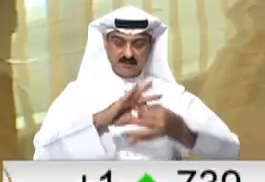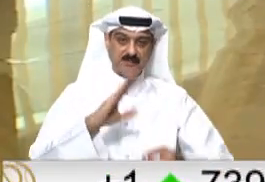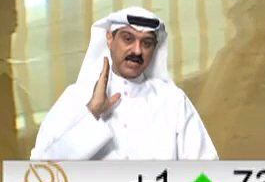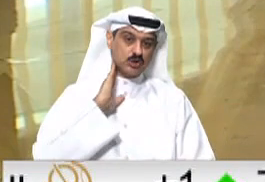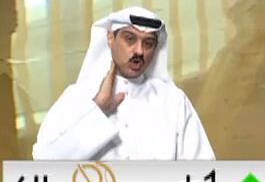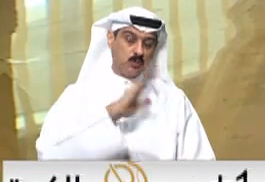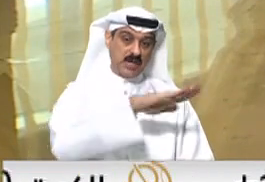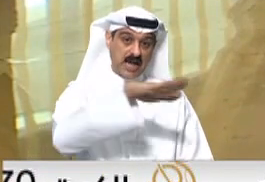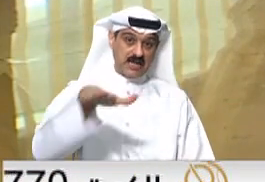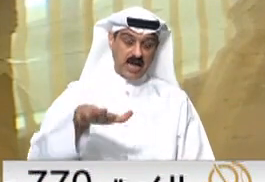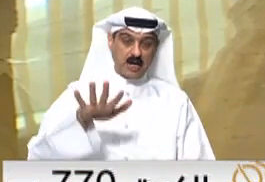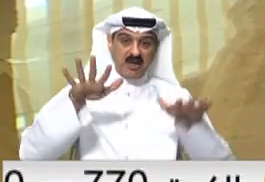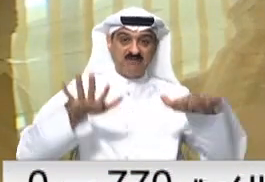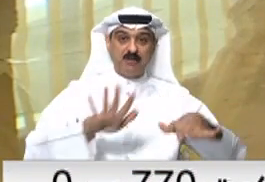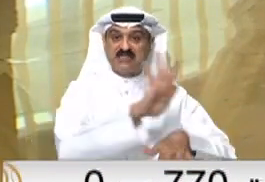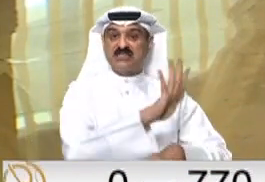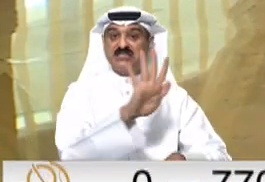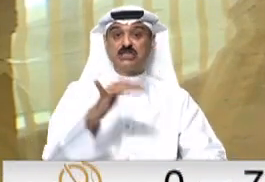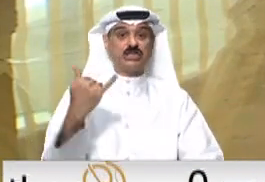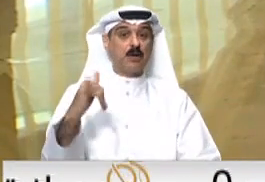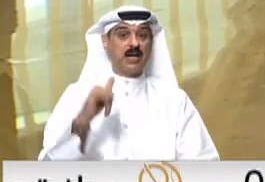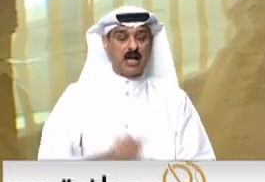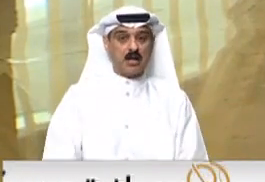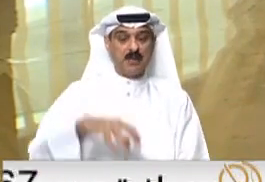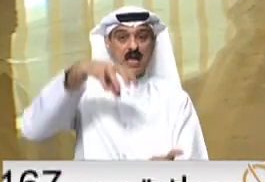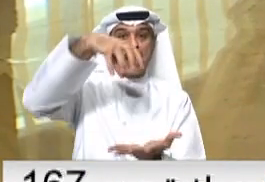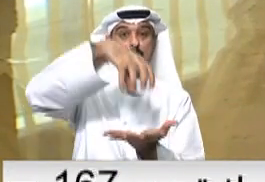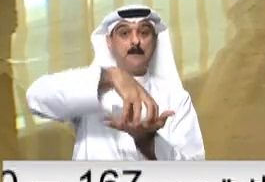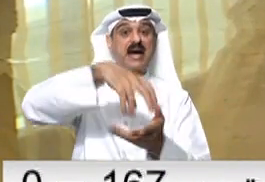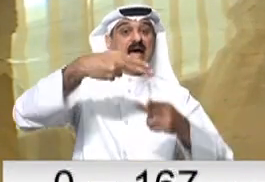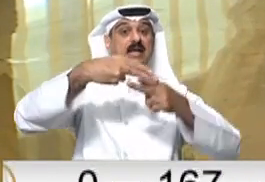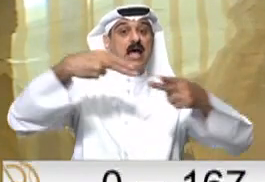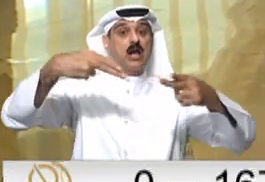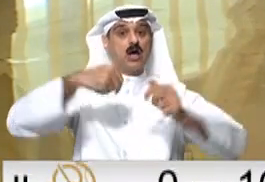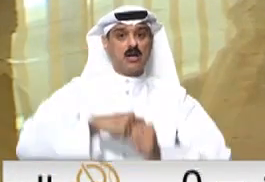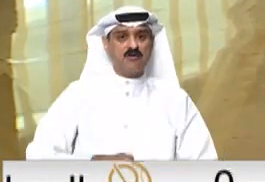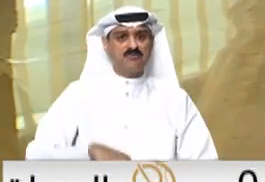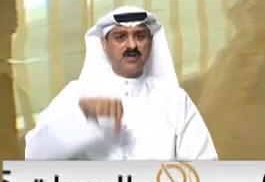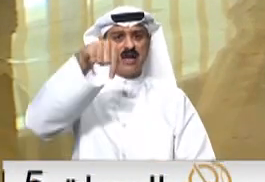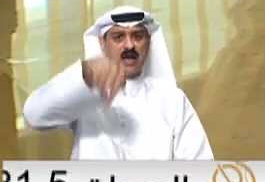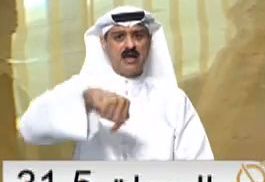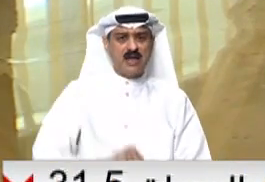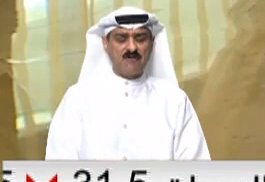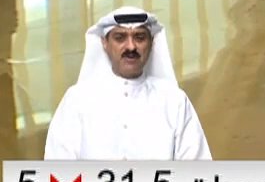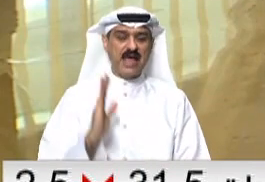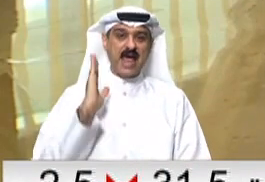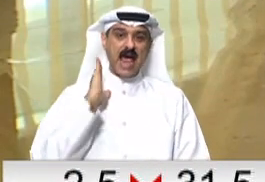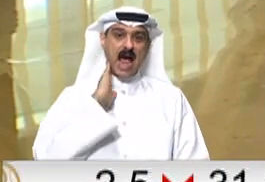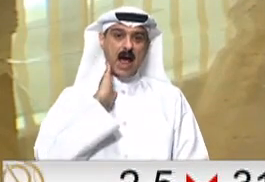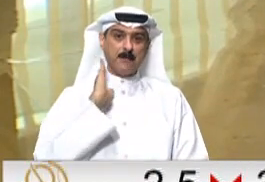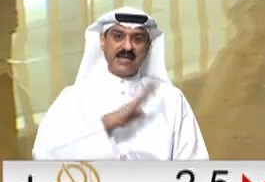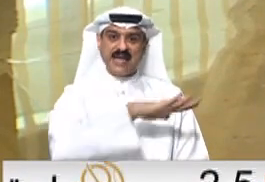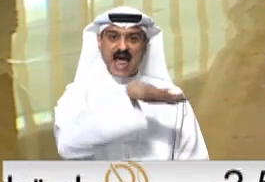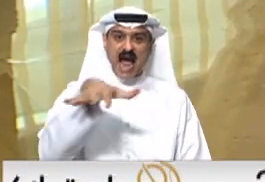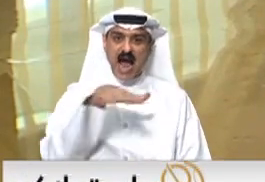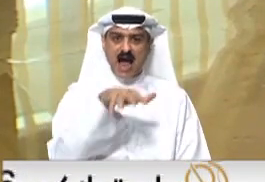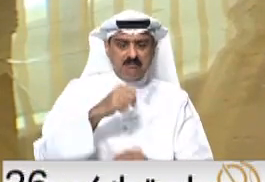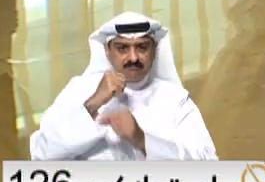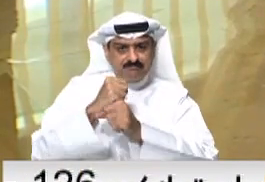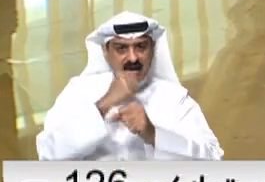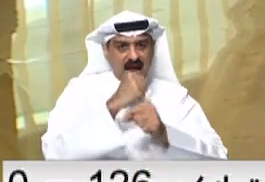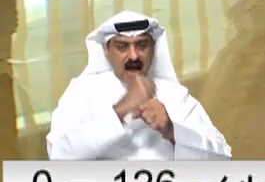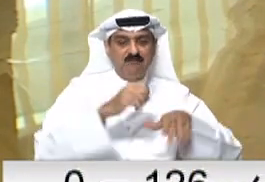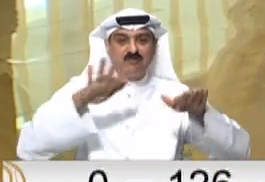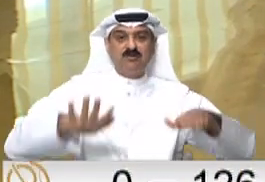العامين للبرلمانات العربية ومقرها دولة الكويت على الجمع بين الأمناء العامين للارتقاء بالعمل